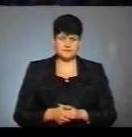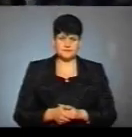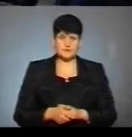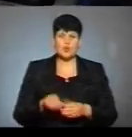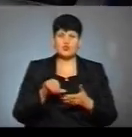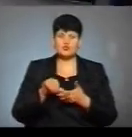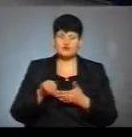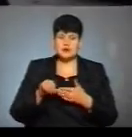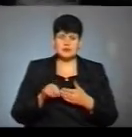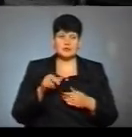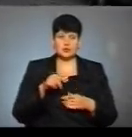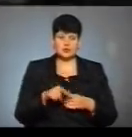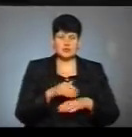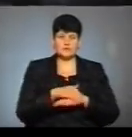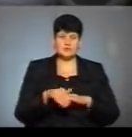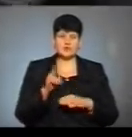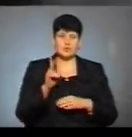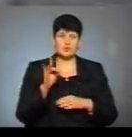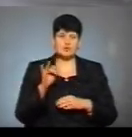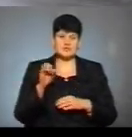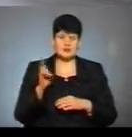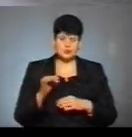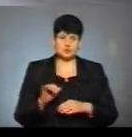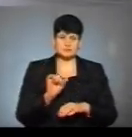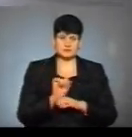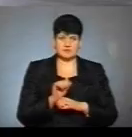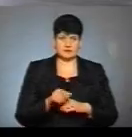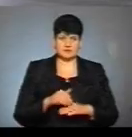Учасники акції йдуть на вулицю Крушельницькою, щоб перекрити її.